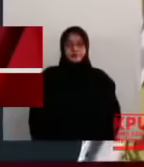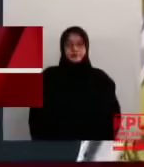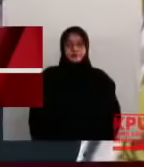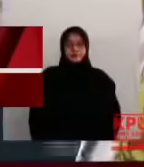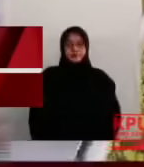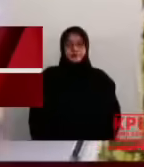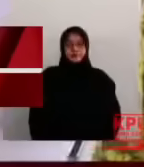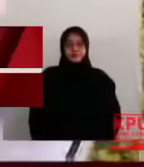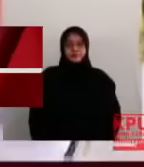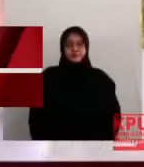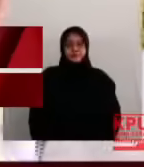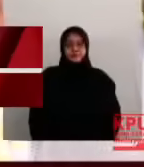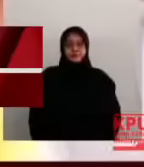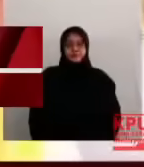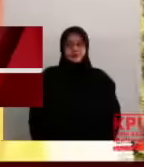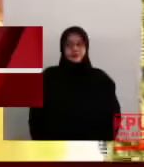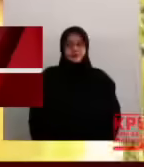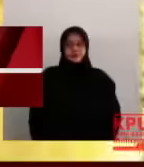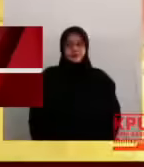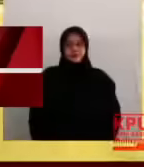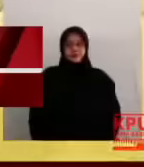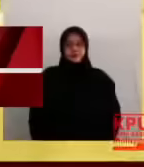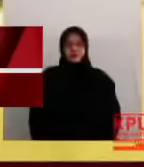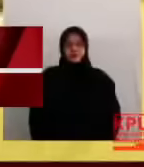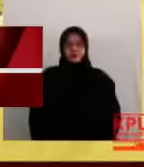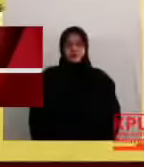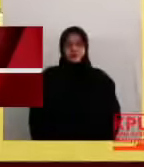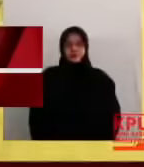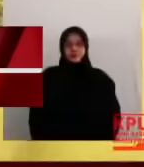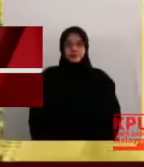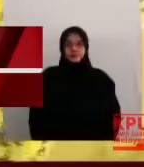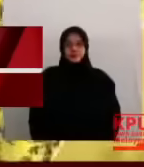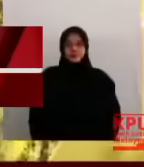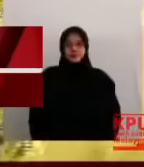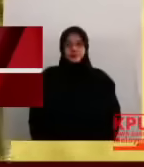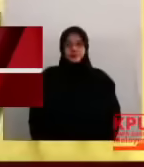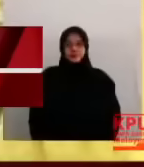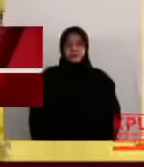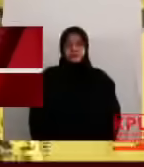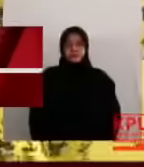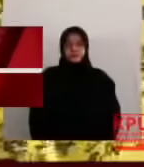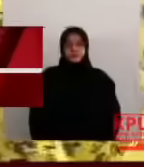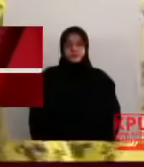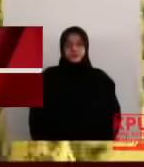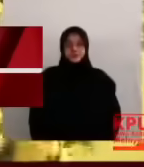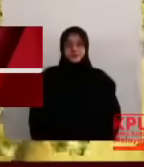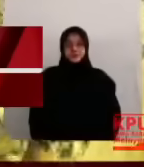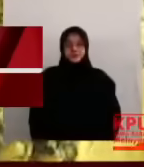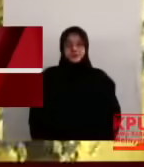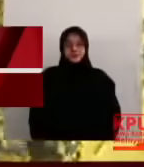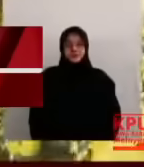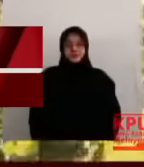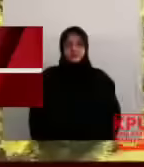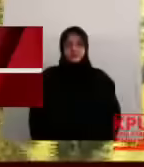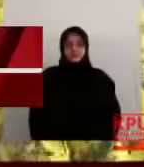Jawa Barat dan saat ini kita saksikan bersama tadi ada beberapa sejumlah dokumen yang telah diisi oleh Dedi Mulyadi maupun